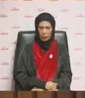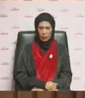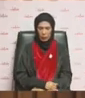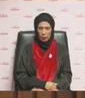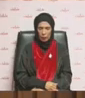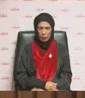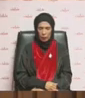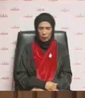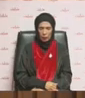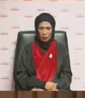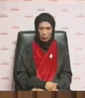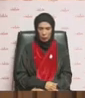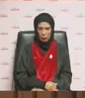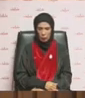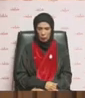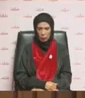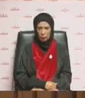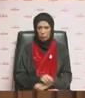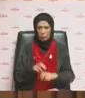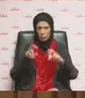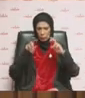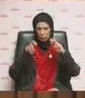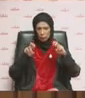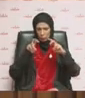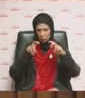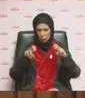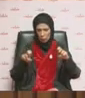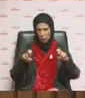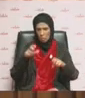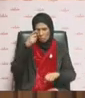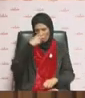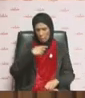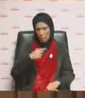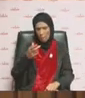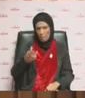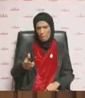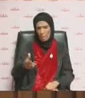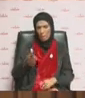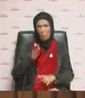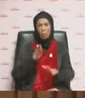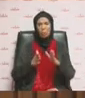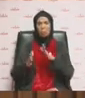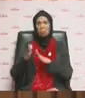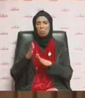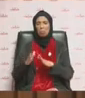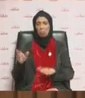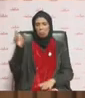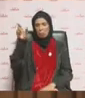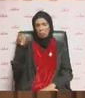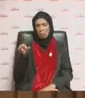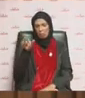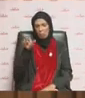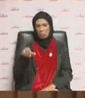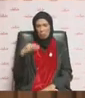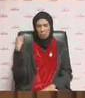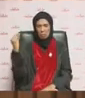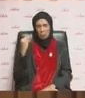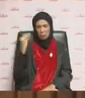بل كان هناك من خلال البحث الشخصي تراجع السياح في 2019